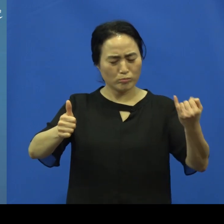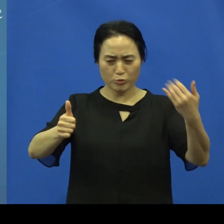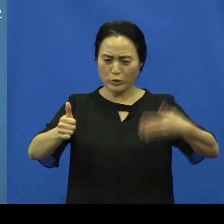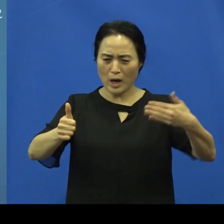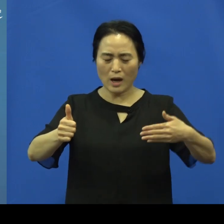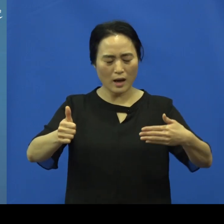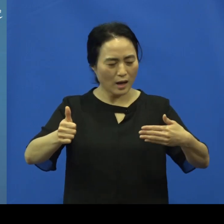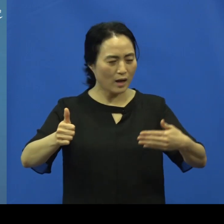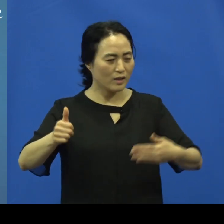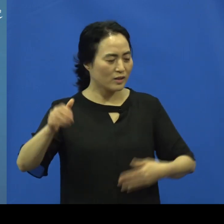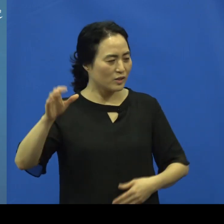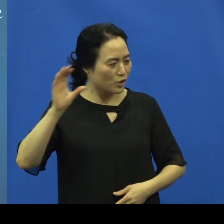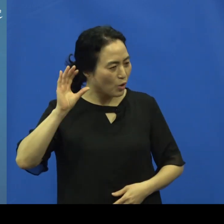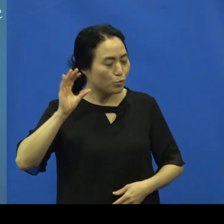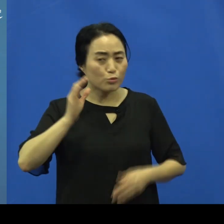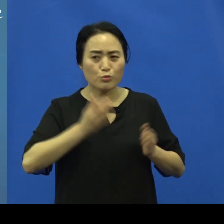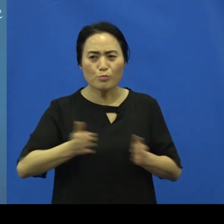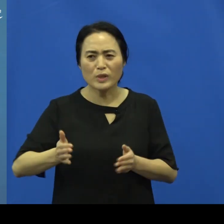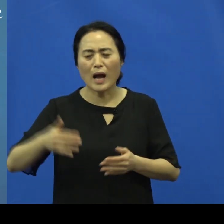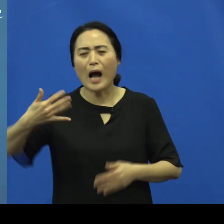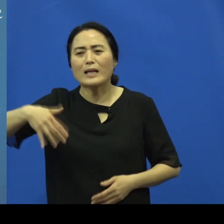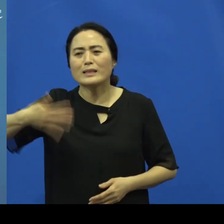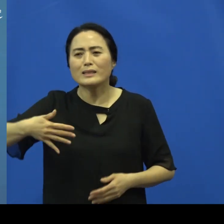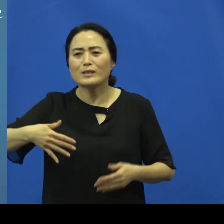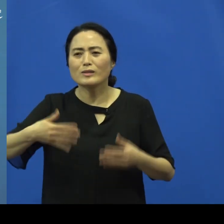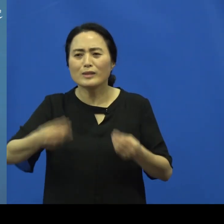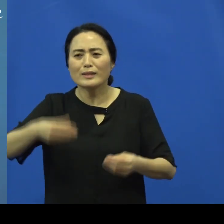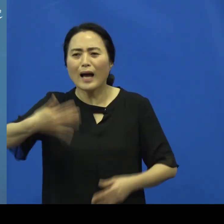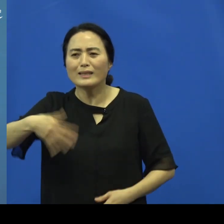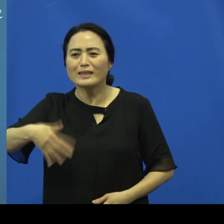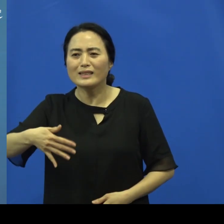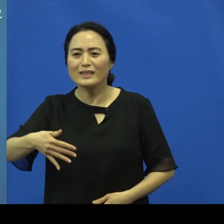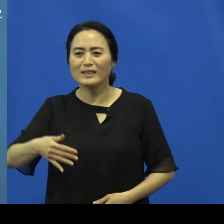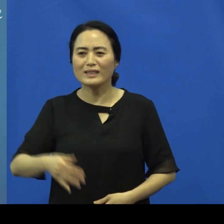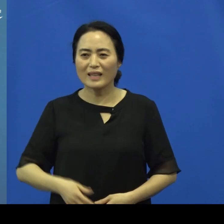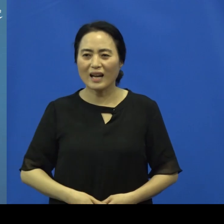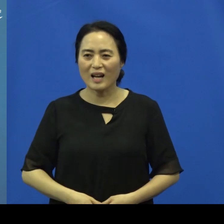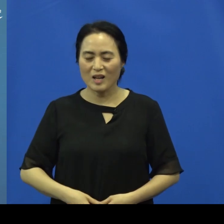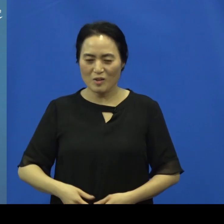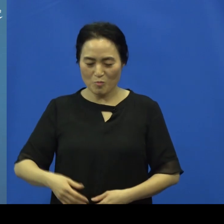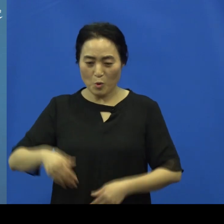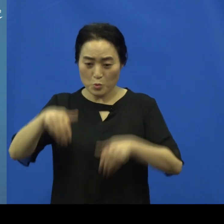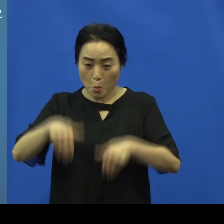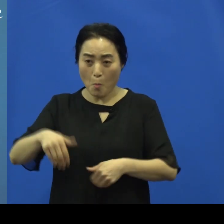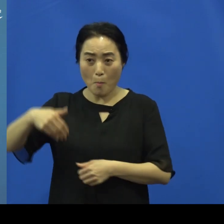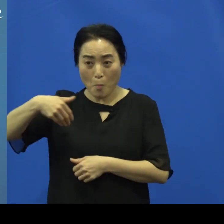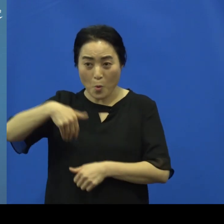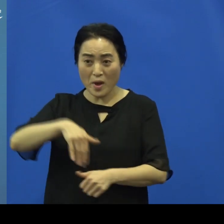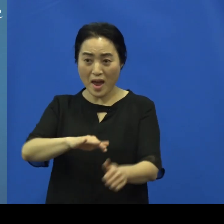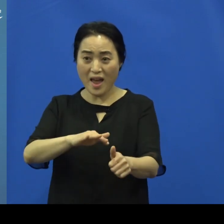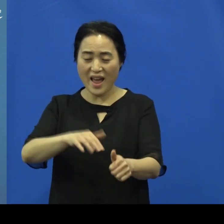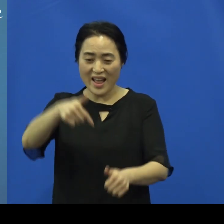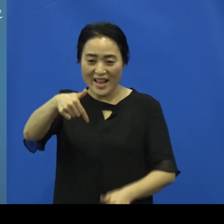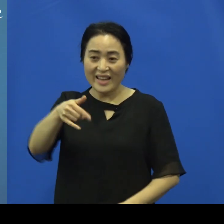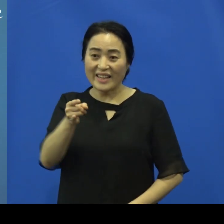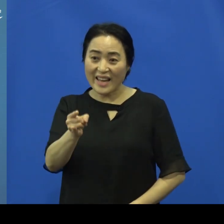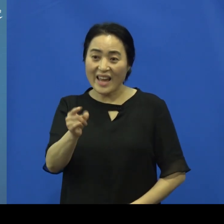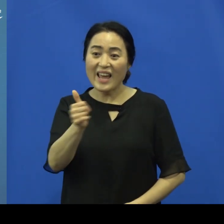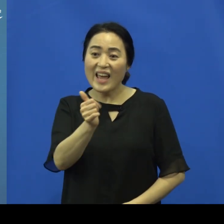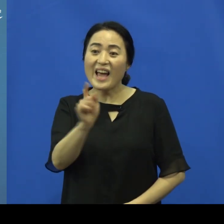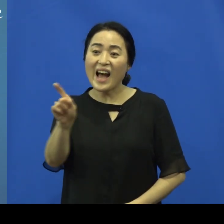특별히 게하시를 보내죠. 엘리사가 게하시를 보내는데 이